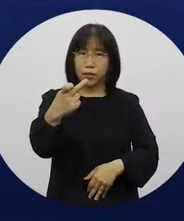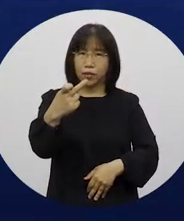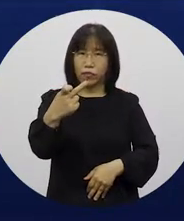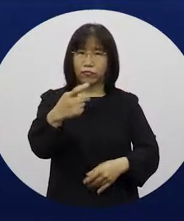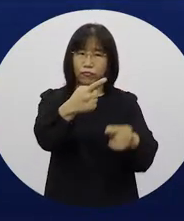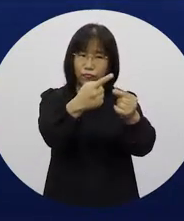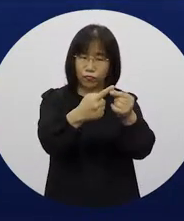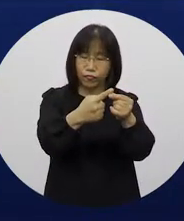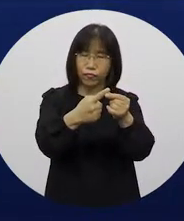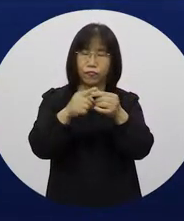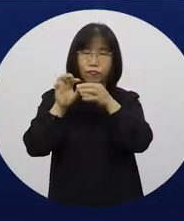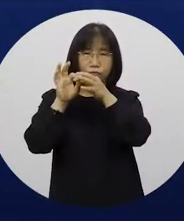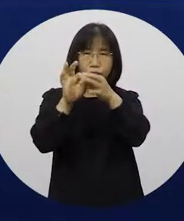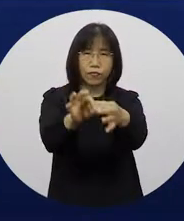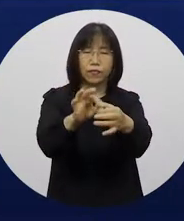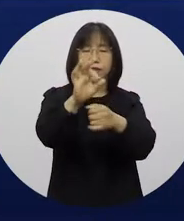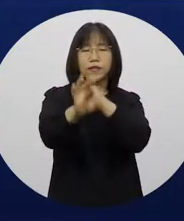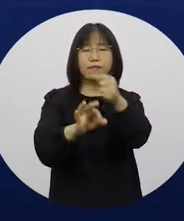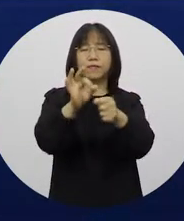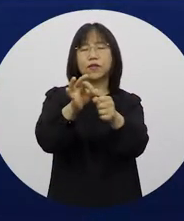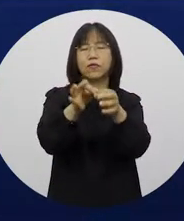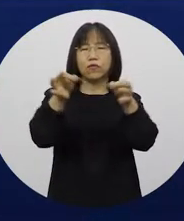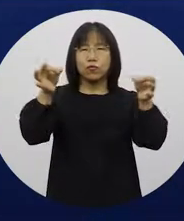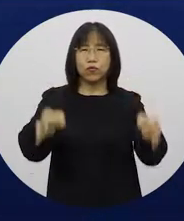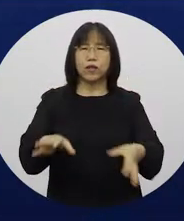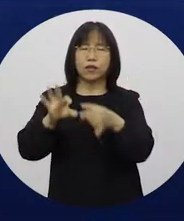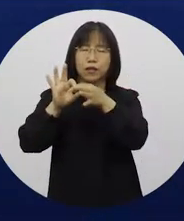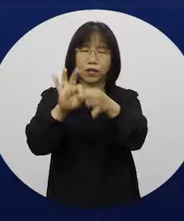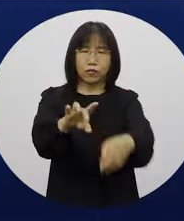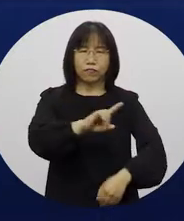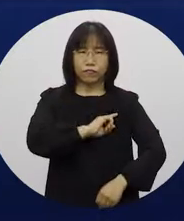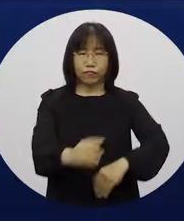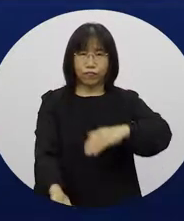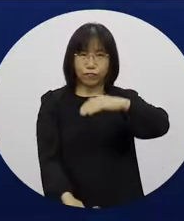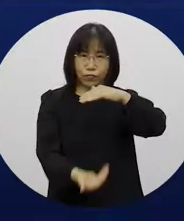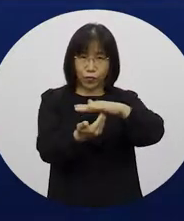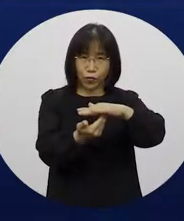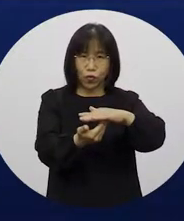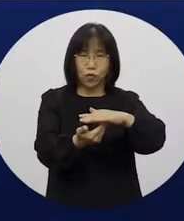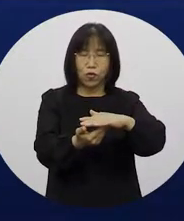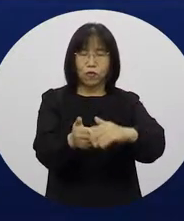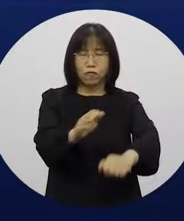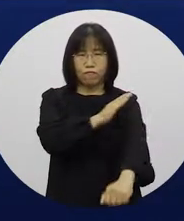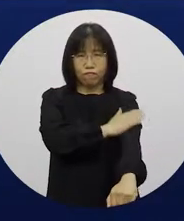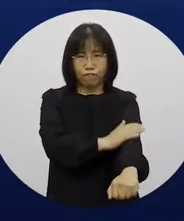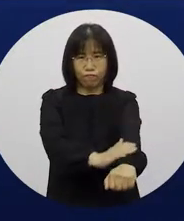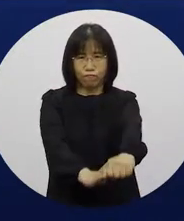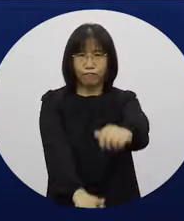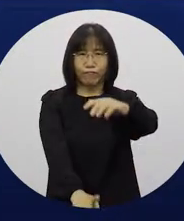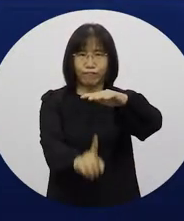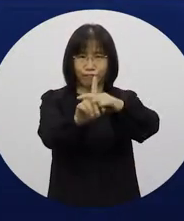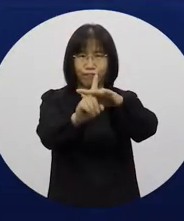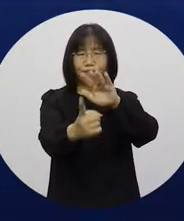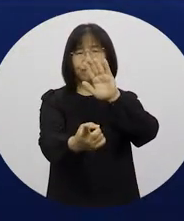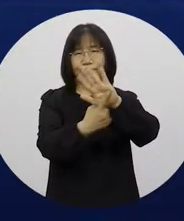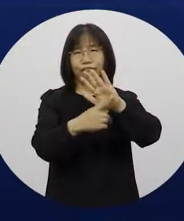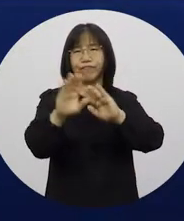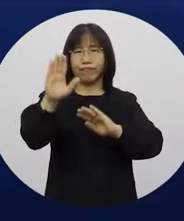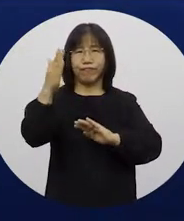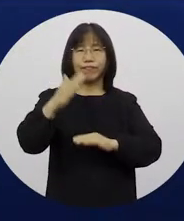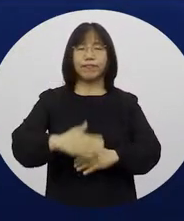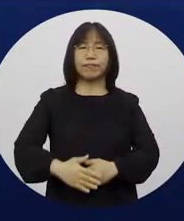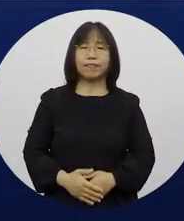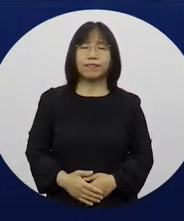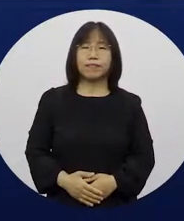받은 일에 10년 연속 최고등급 이라는 영예를 안아 실행 정읍 등 그로써 의 독보적인 위상을 알리게